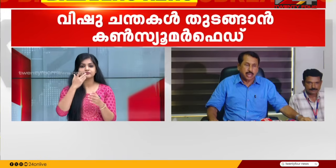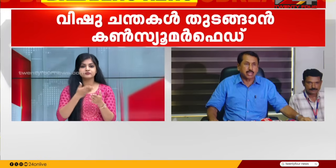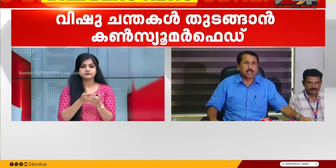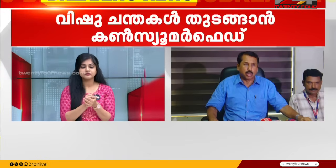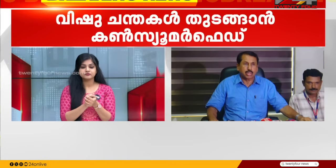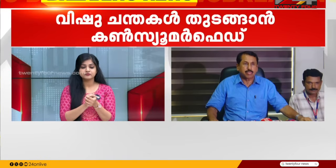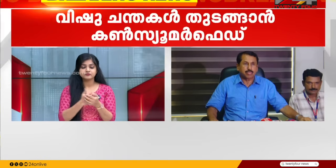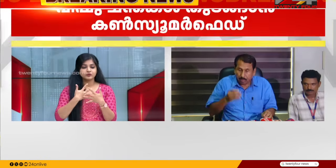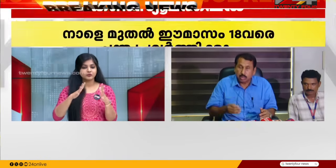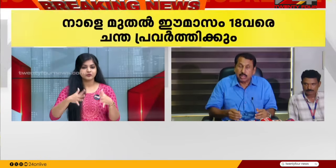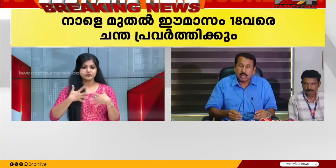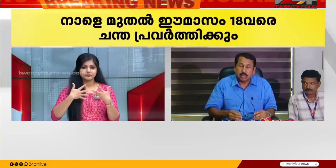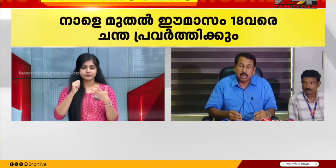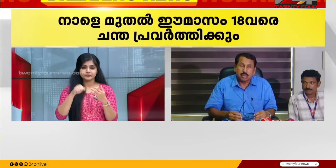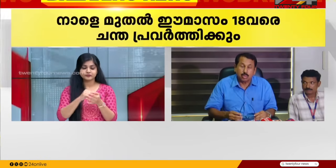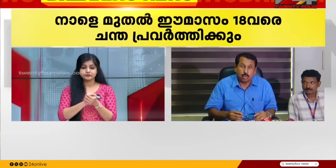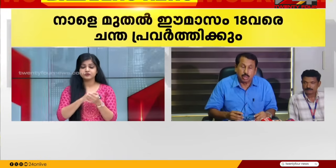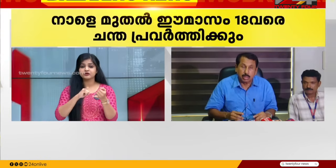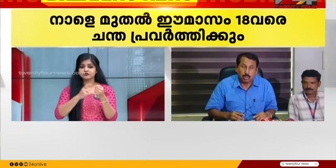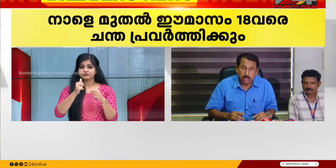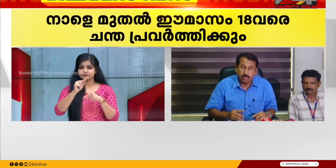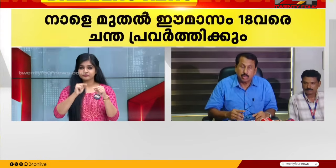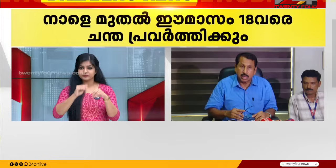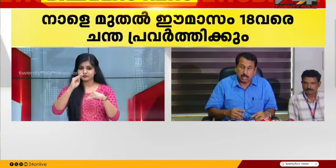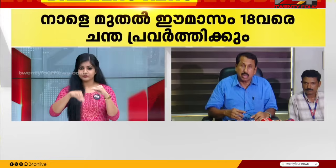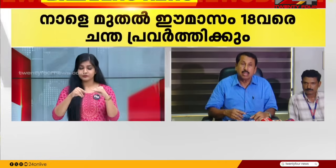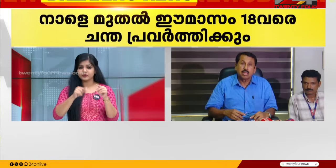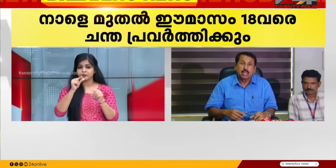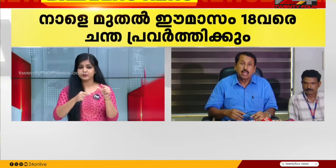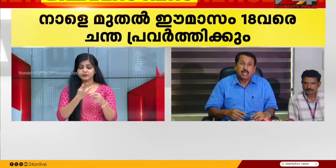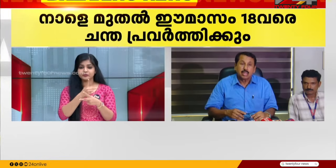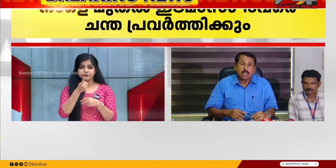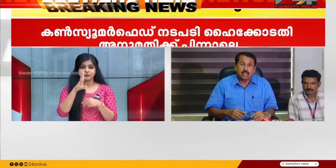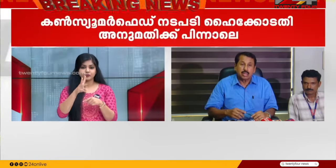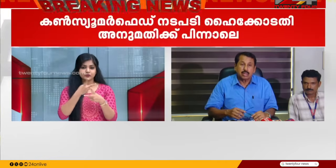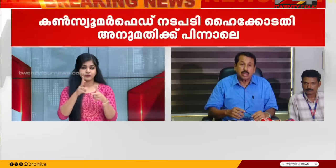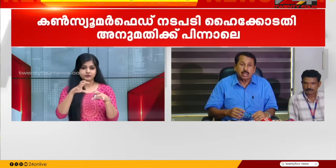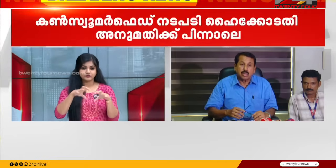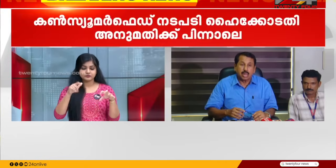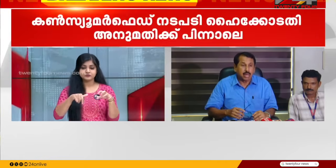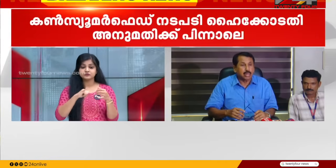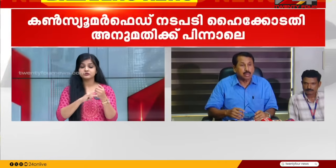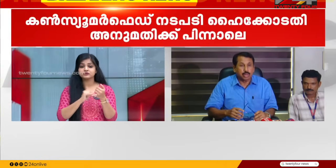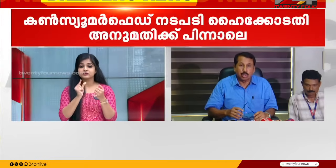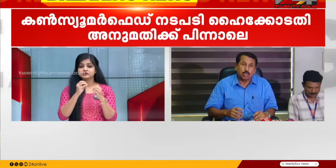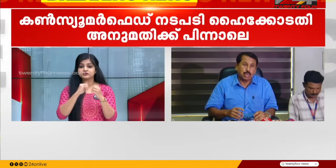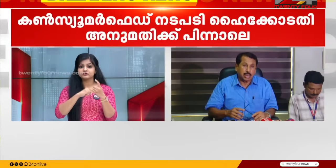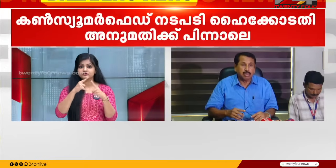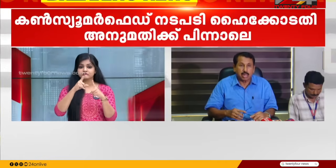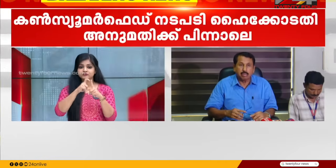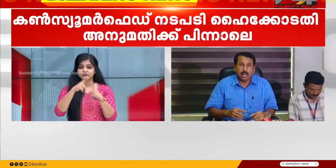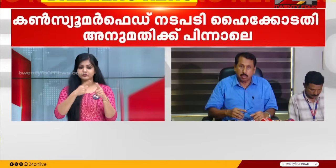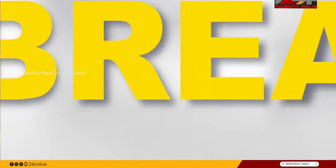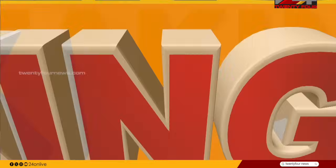അതിയായ സന്തോഷമുണ്ട്. സബ്സിഡി റേറ്റിൽ കൊടുക്കുന്ന 13 ഇനം സാധനങ്ങൾ ഇത് നാളെ ഉച്ചയോടുകൂടി തന്നെ